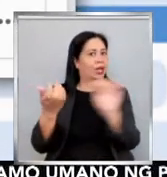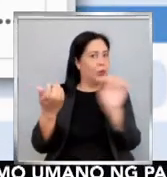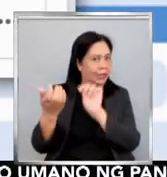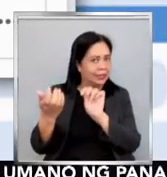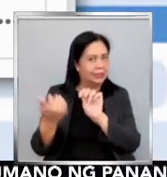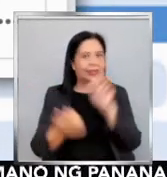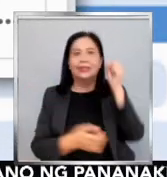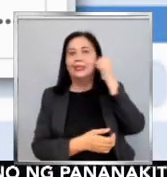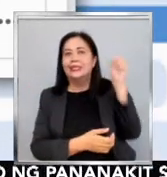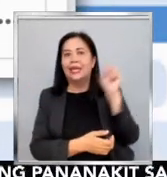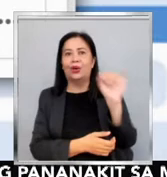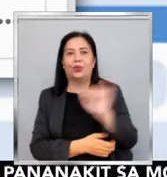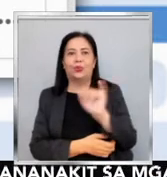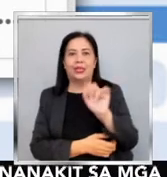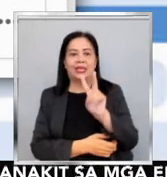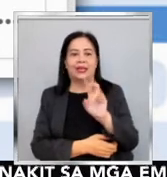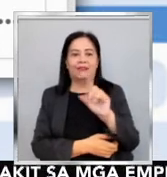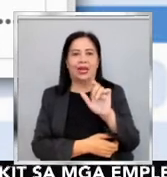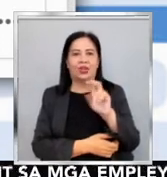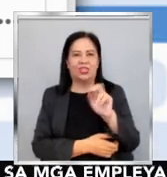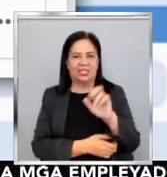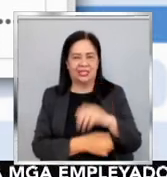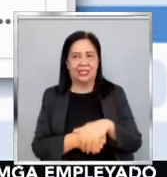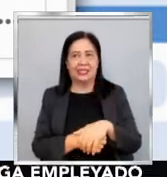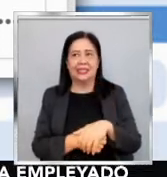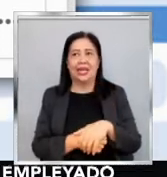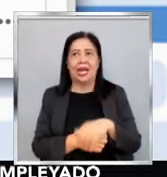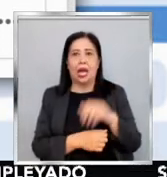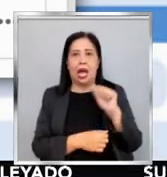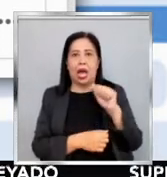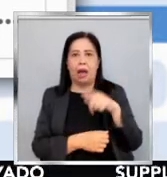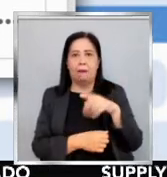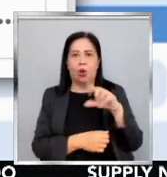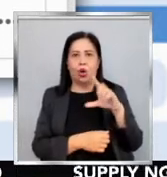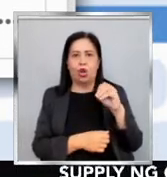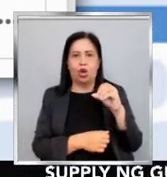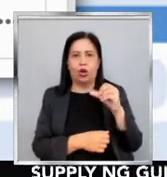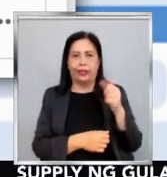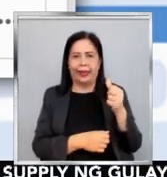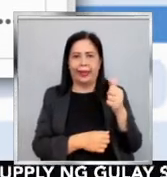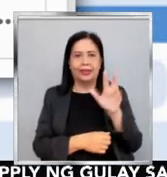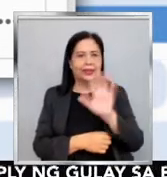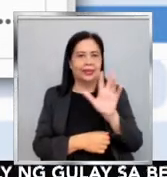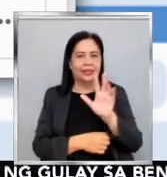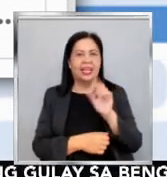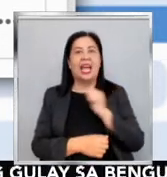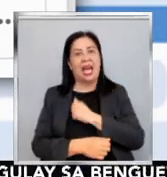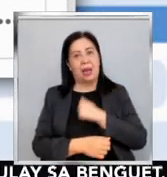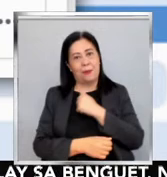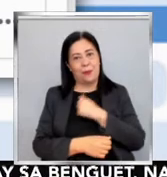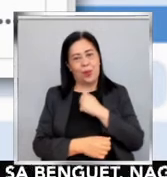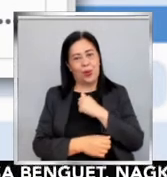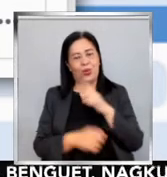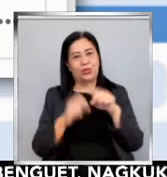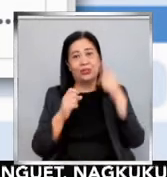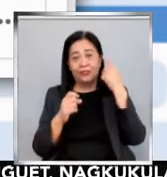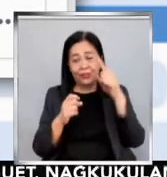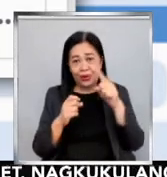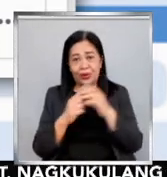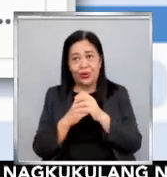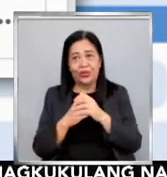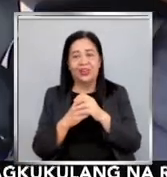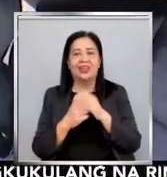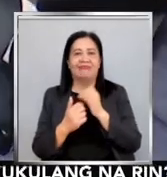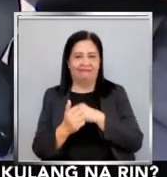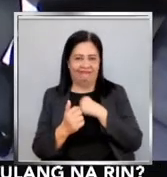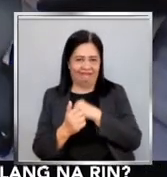nakakalito. Apollo 10? Hindi. It's apologist. Para sa